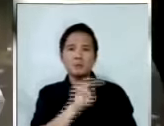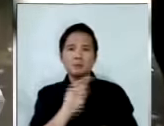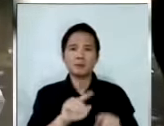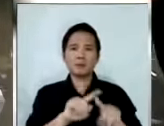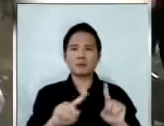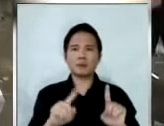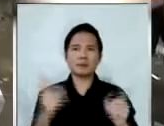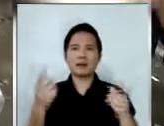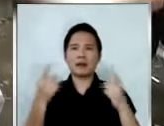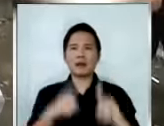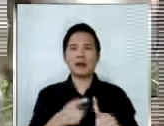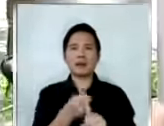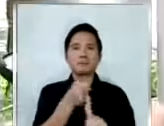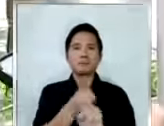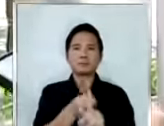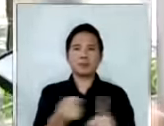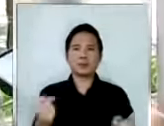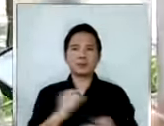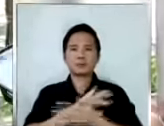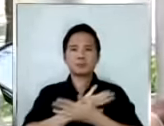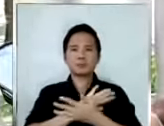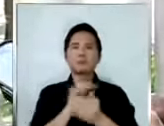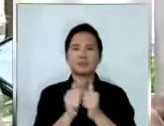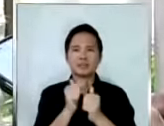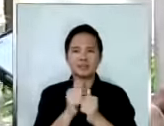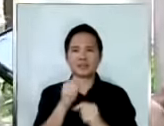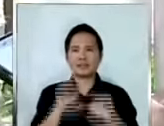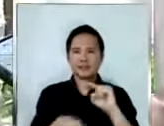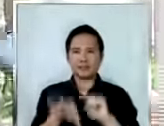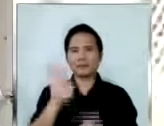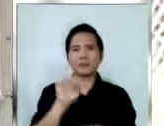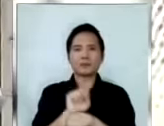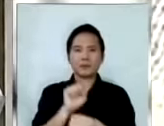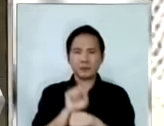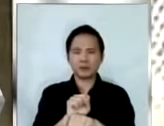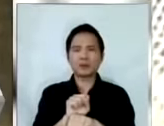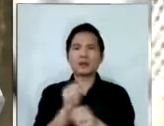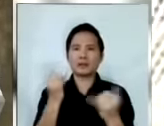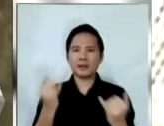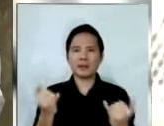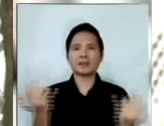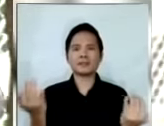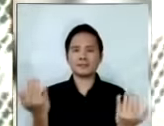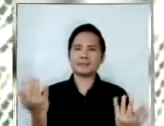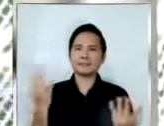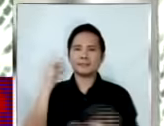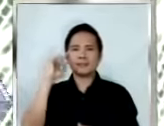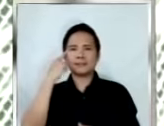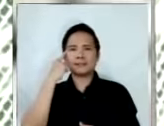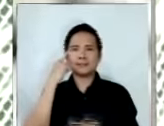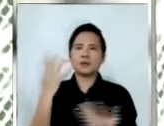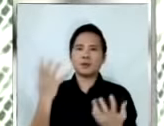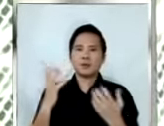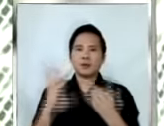siya nakahanap ng mapapasukan kaya gusto na lang niyang bumalik sa probinsya. Kasi umaasalan din ako sa ano eh, libre